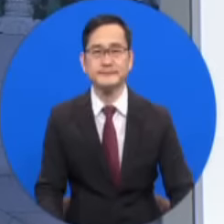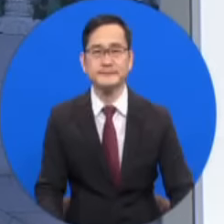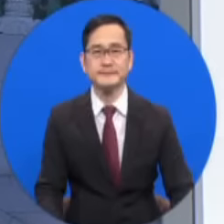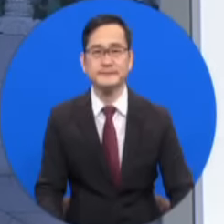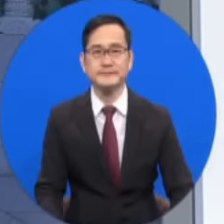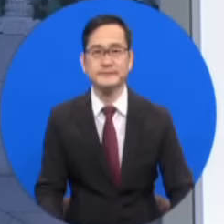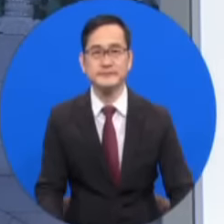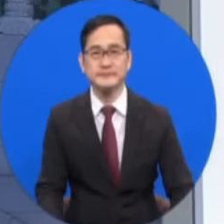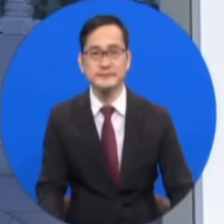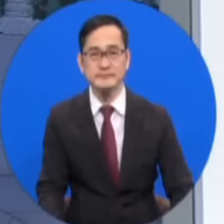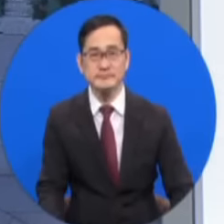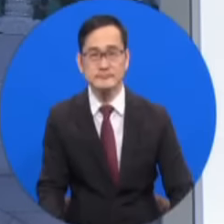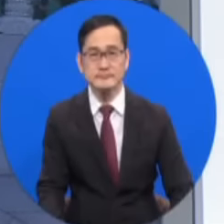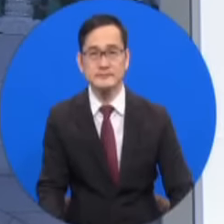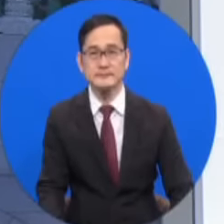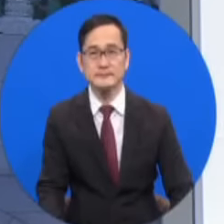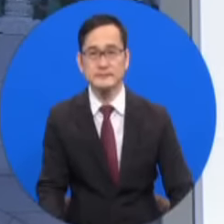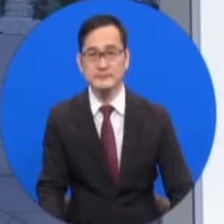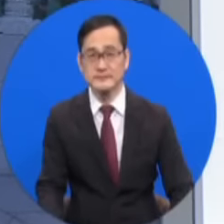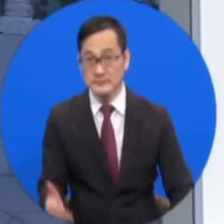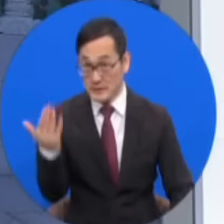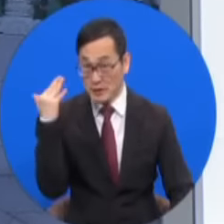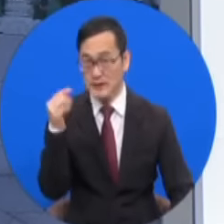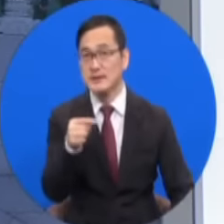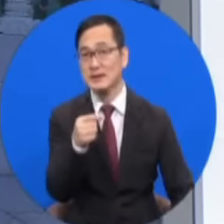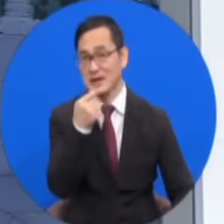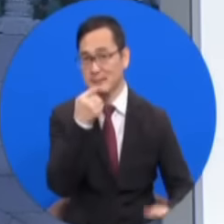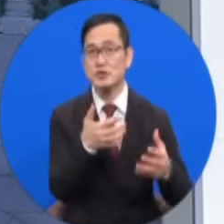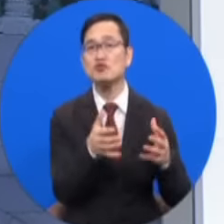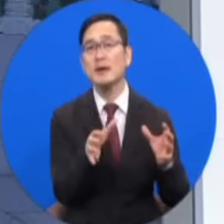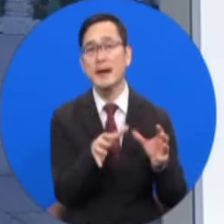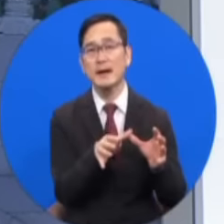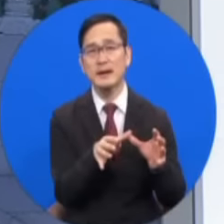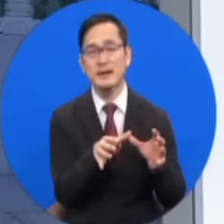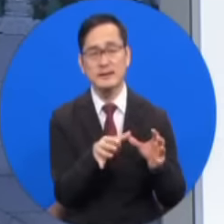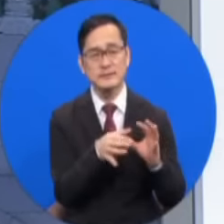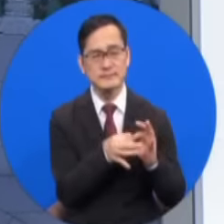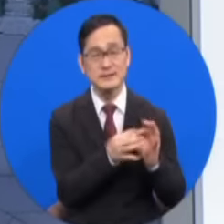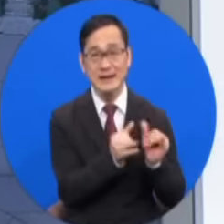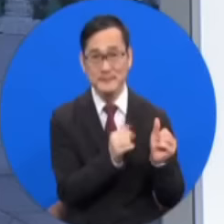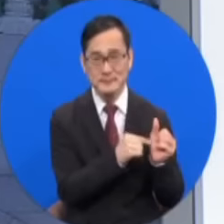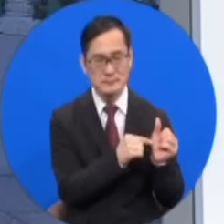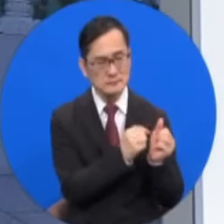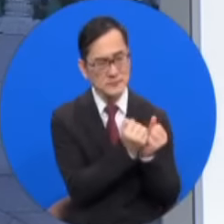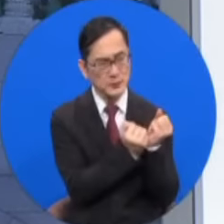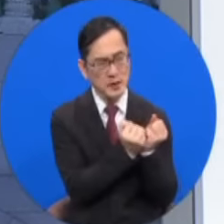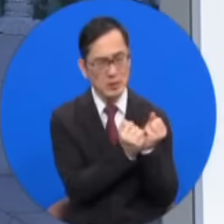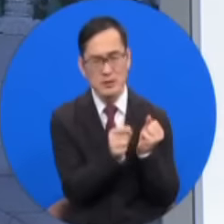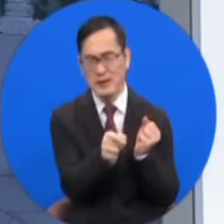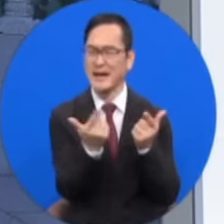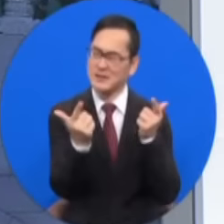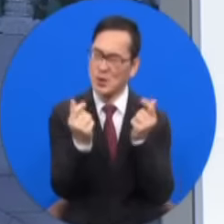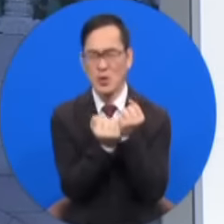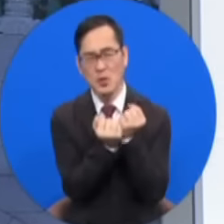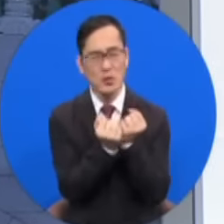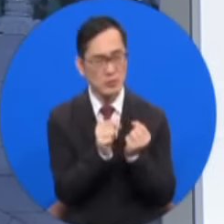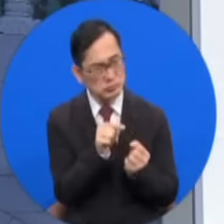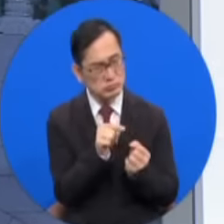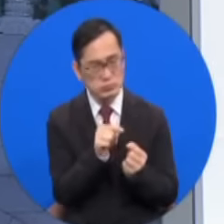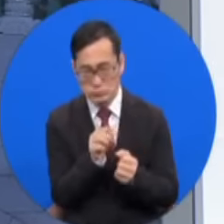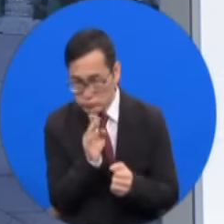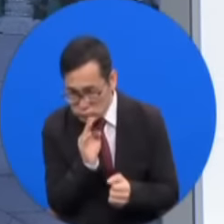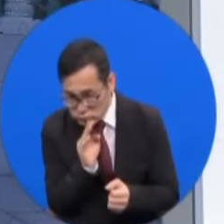자 그런데 이게 앞서 민주당의 친문계 의원이 설명했던 내용과는 많이 배치되는 내용이어서